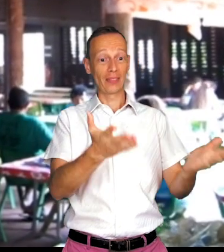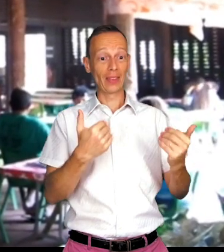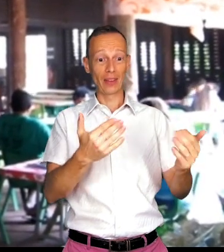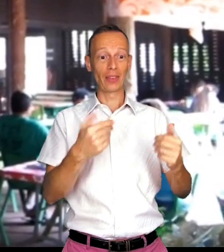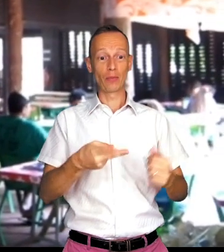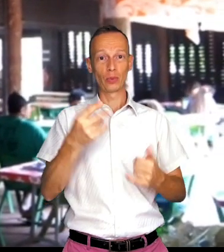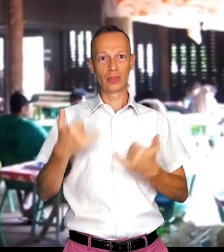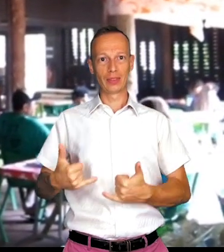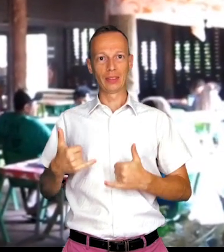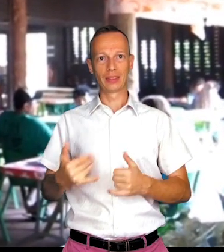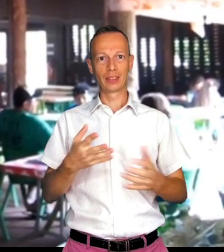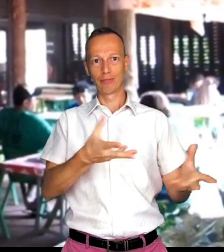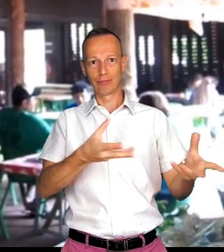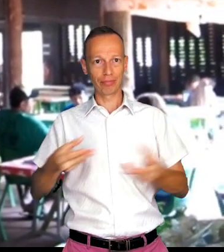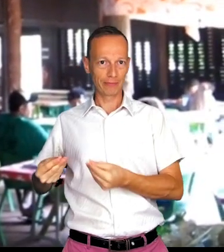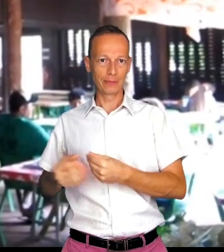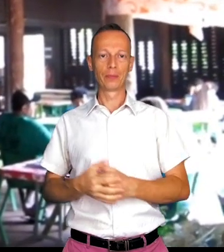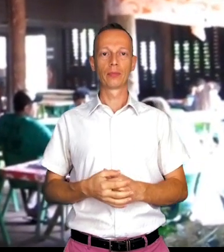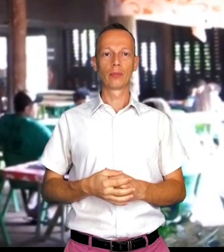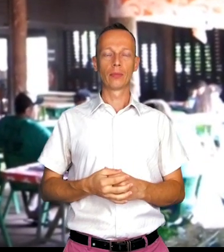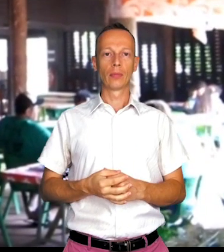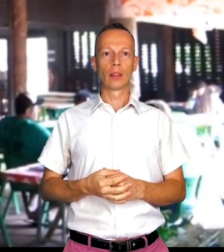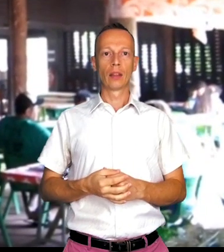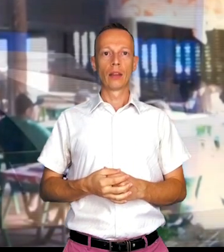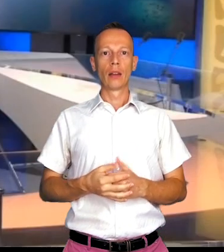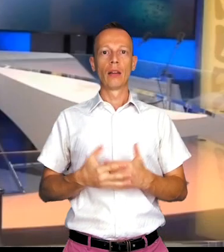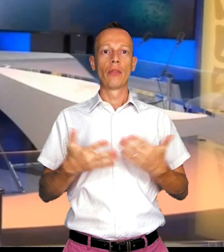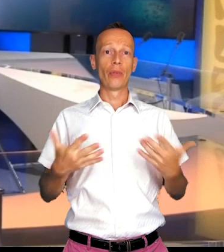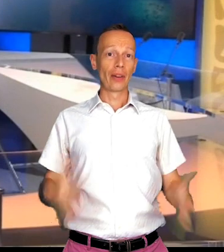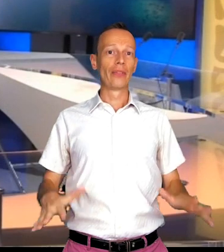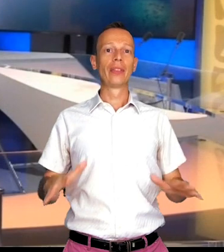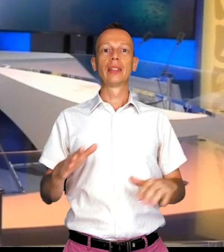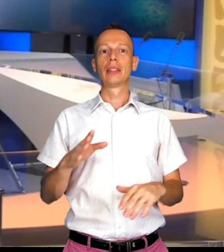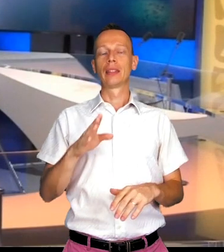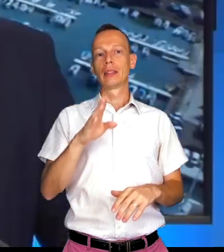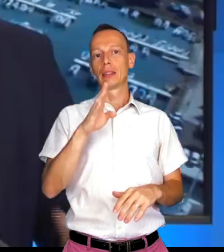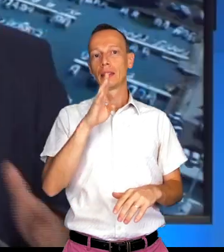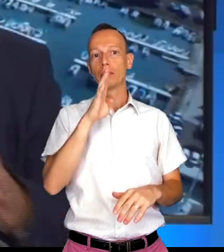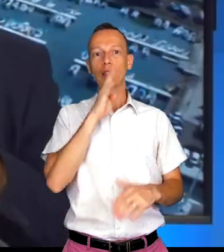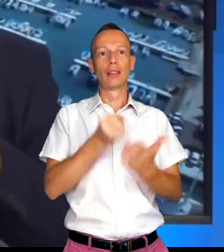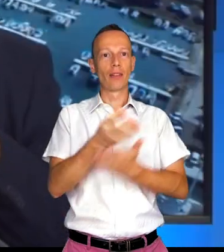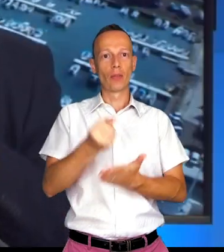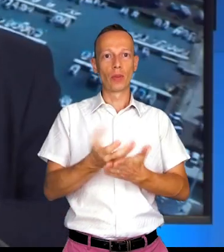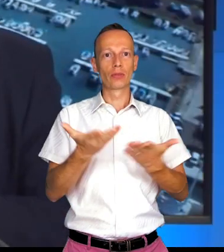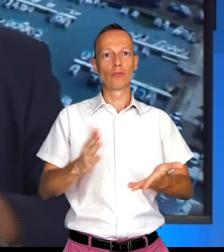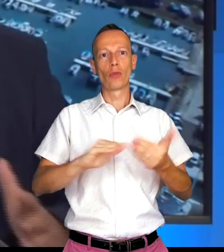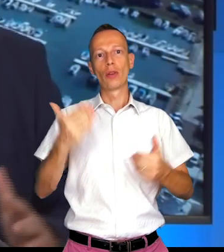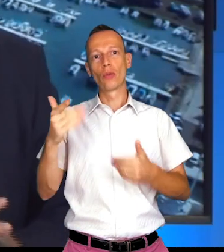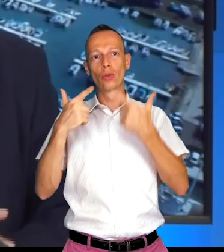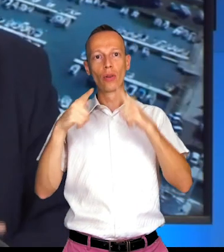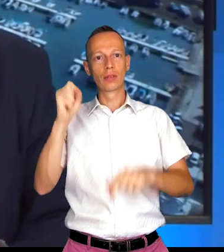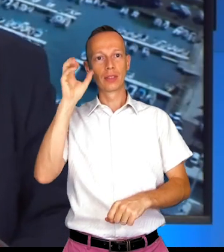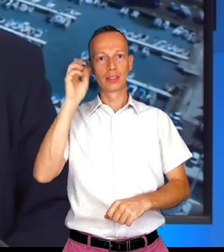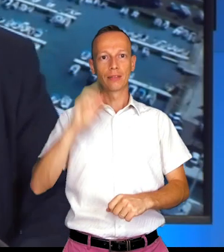Maintenant, on invite les gens à venir de ce côté, beaucoup plus. Voilà, c'est la fin de cette première partie. Nous avons juste une petite